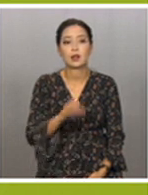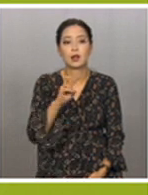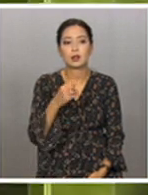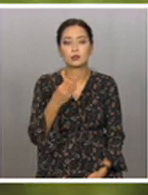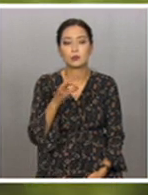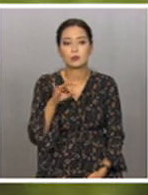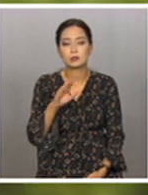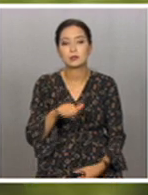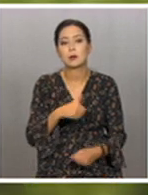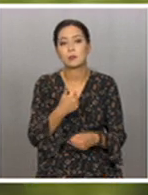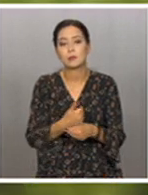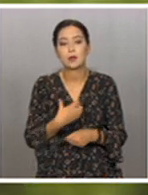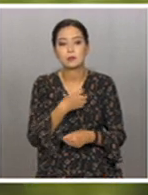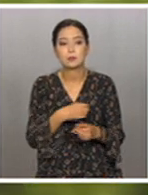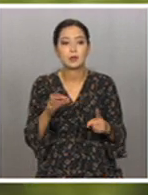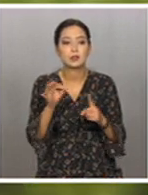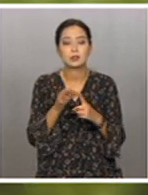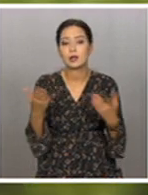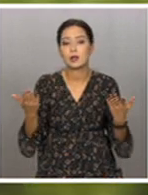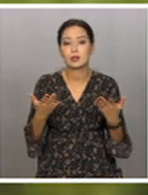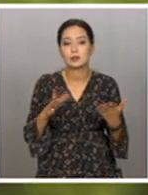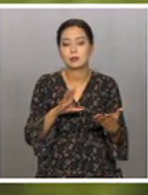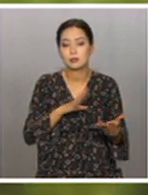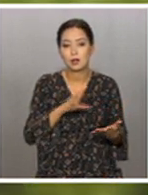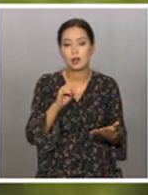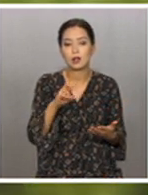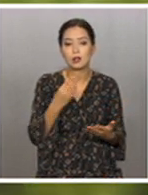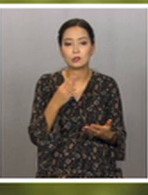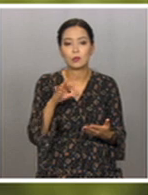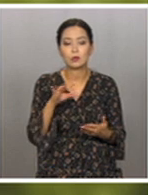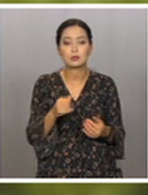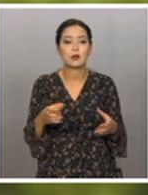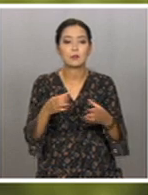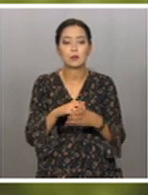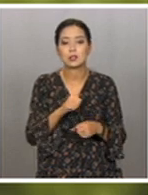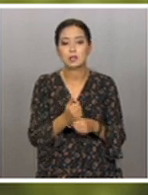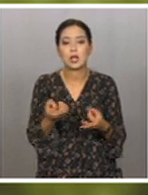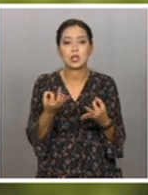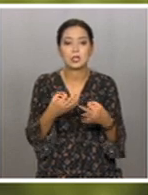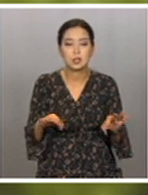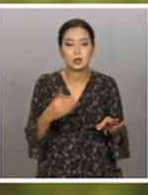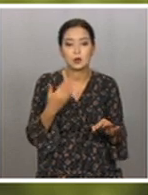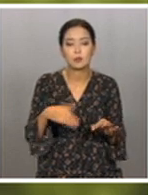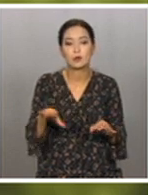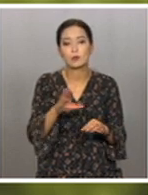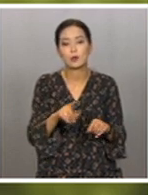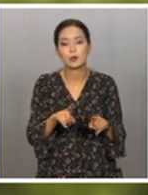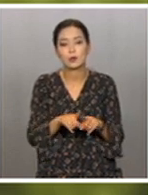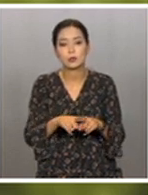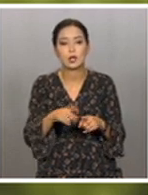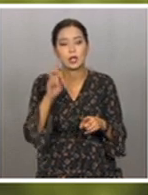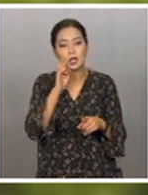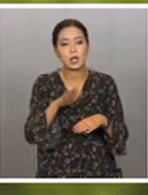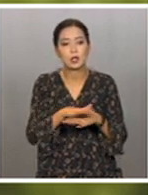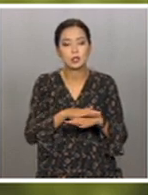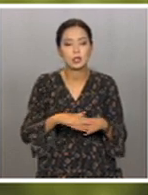Алашордалықтардың басты мақсаты қандай болды? Алашорда үкіметінің мақсаты демократиялық, гуманистік принциптерге негізделген